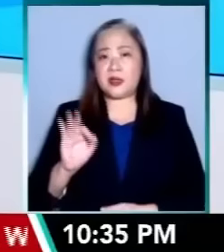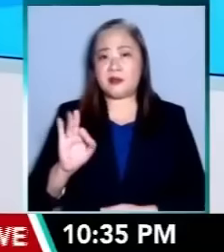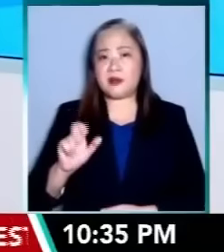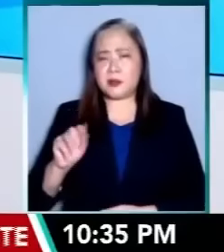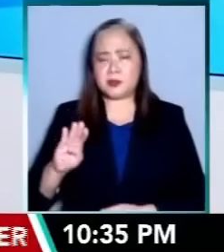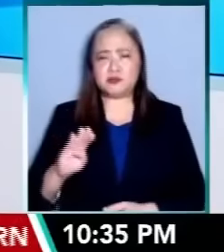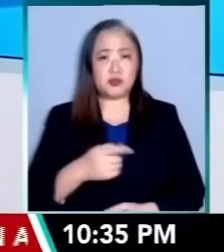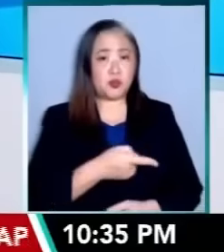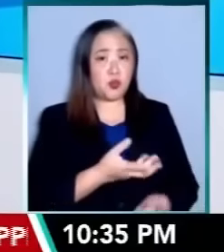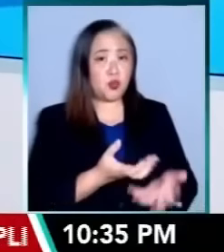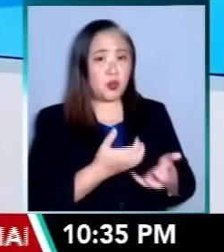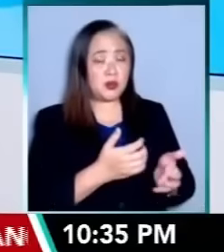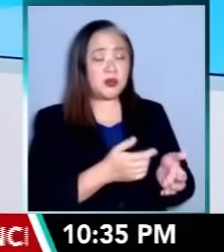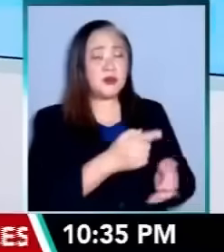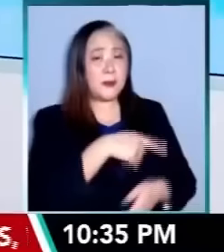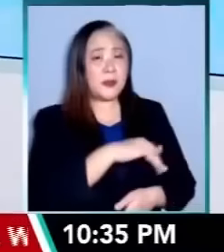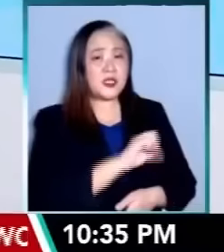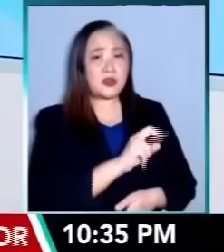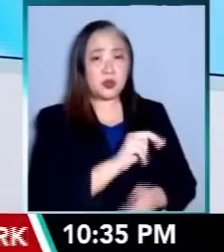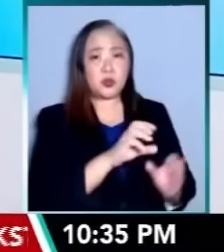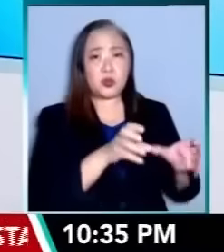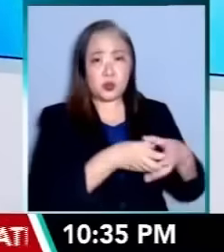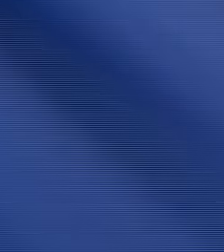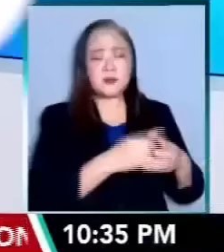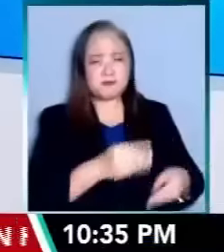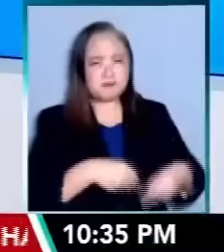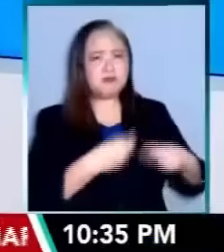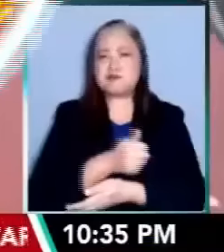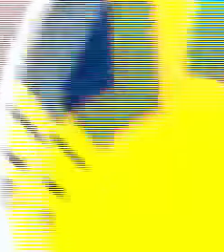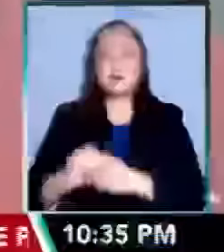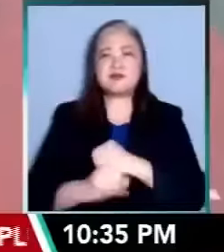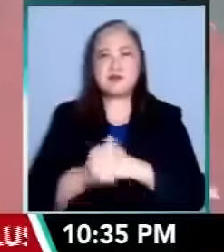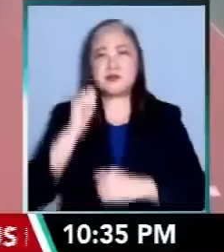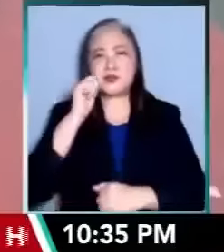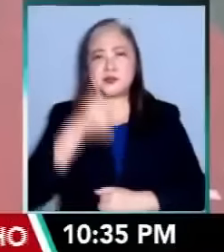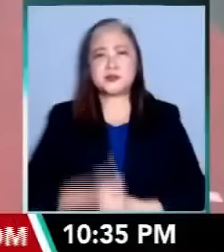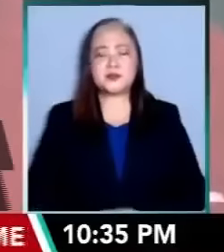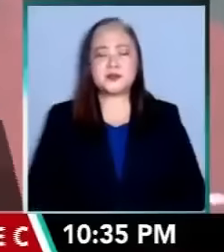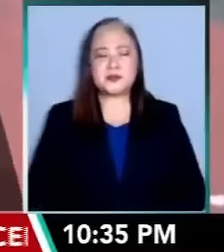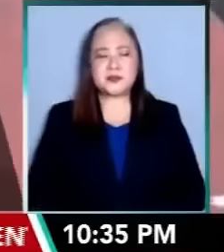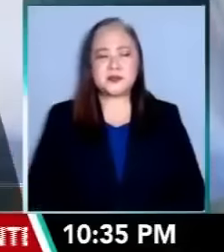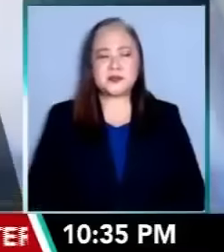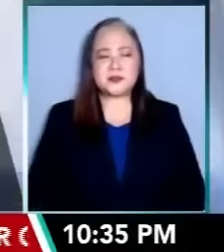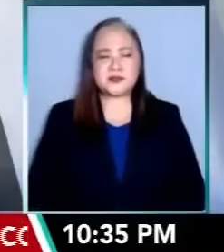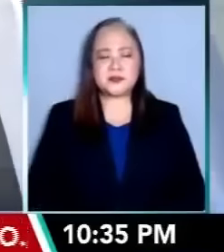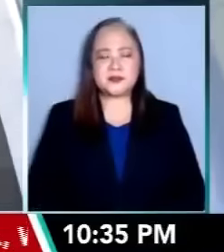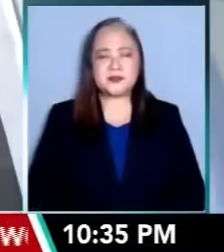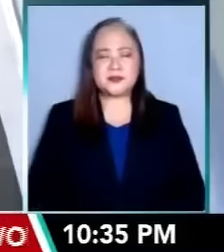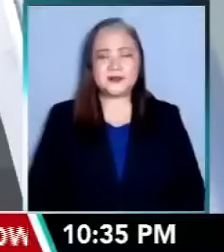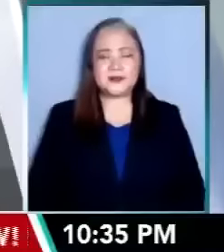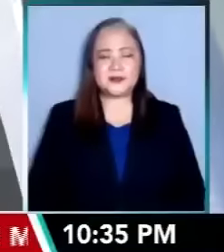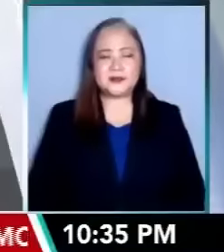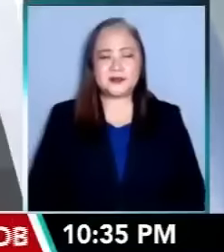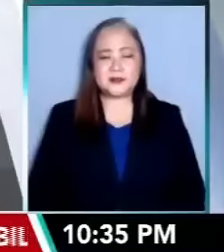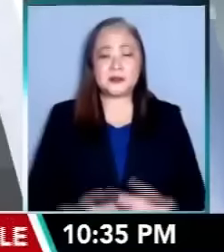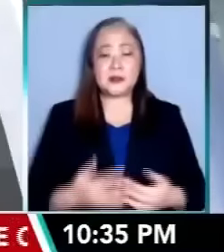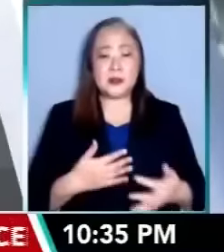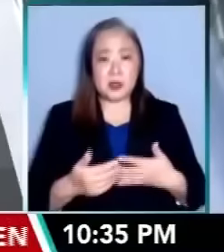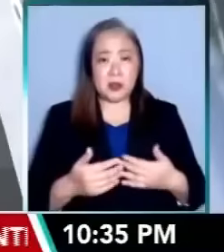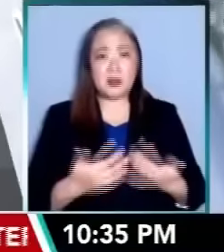piston, tuloy pa rin daw ang ikalawang araw ng transport strike bukas. Sa kabila ng traffic, di naman naging kalbaryo